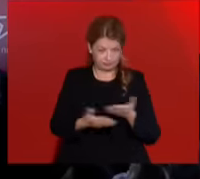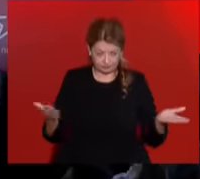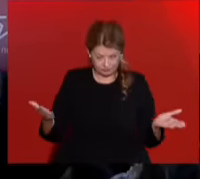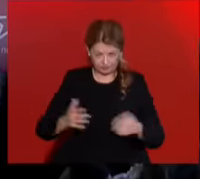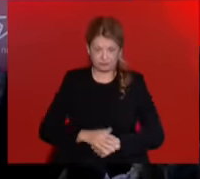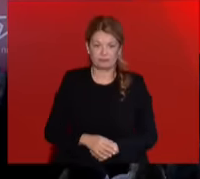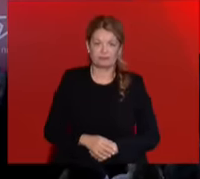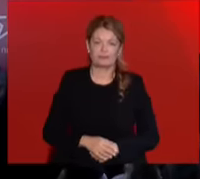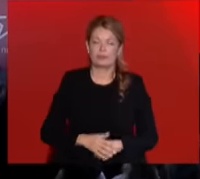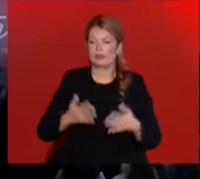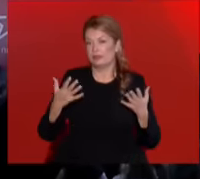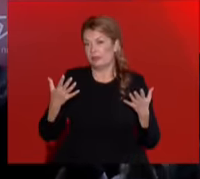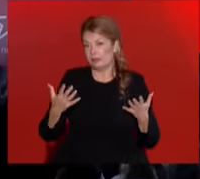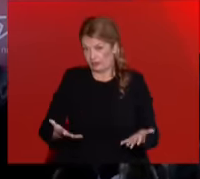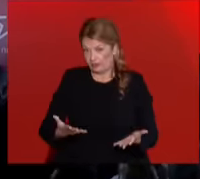έχουμε προλάβει